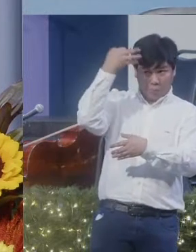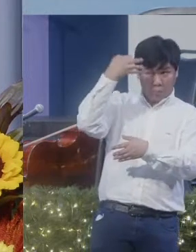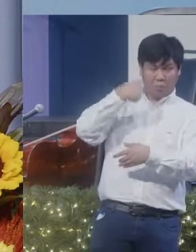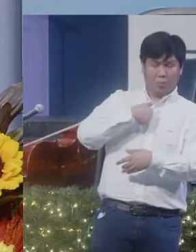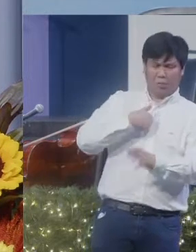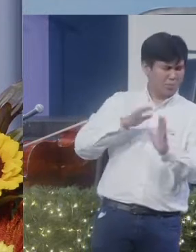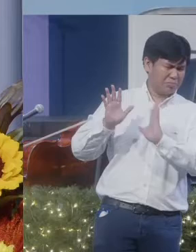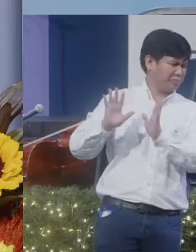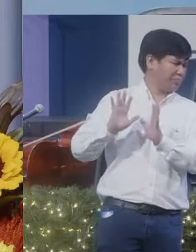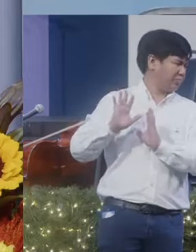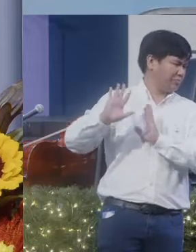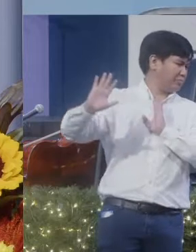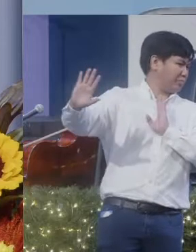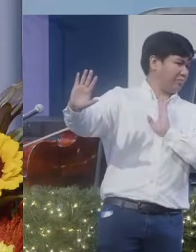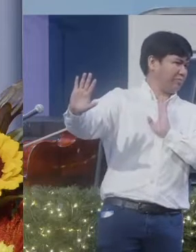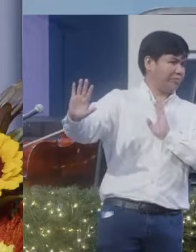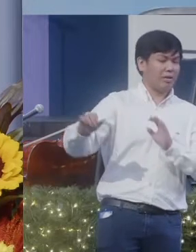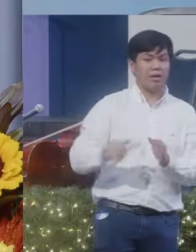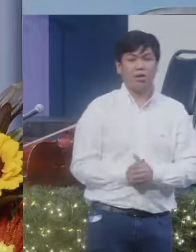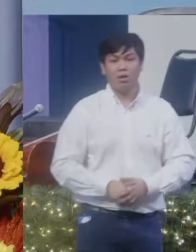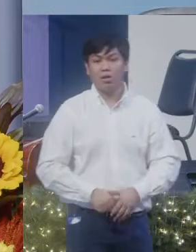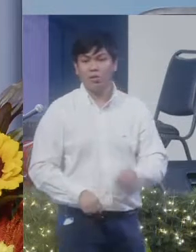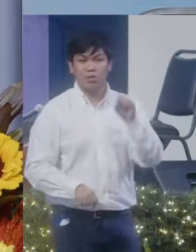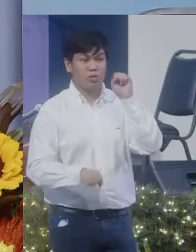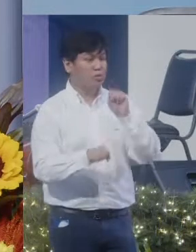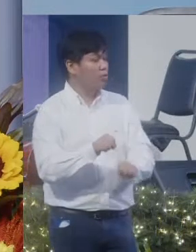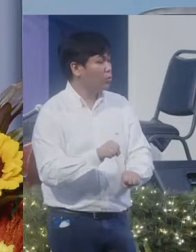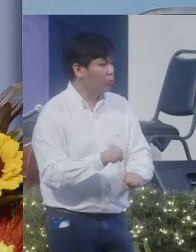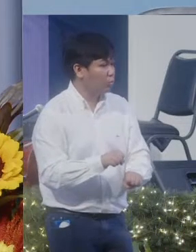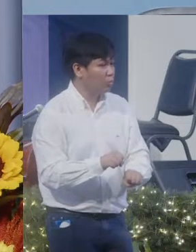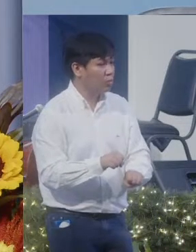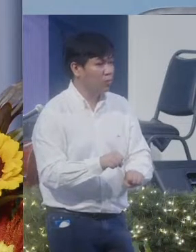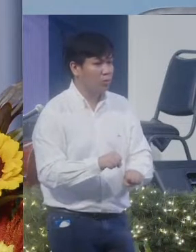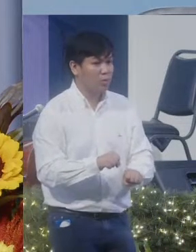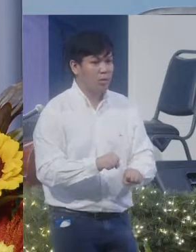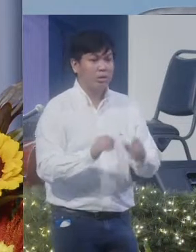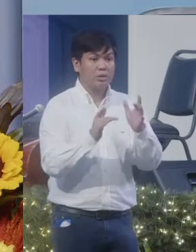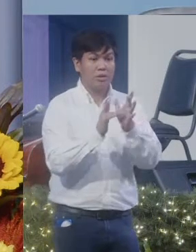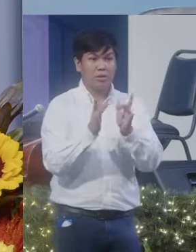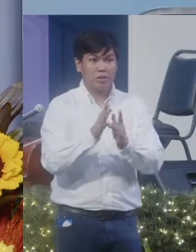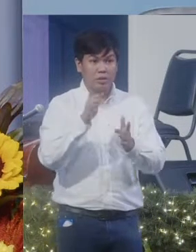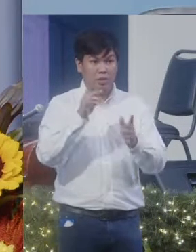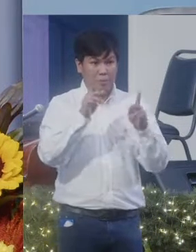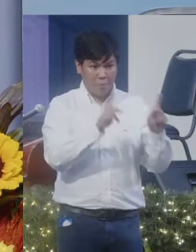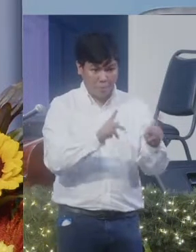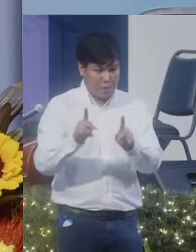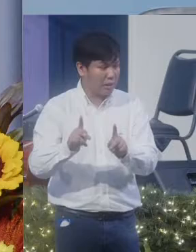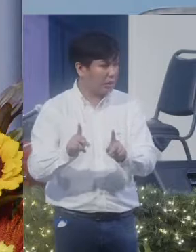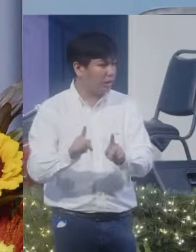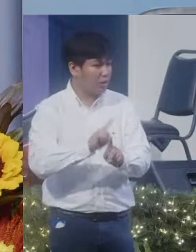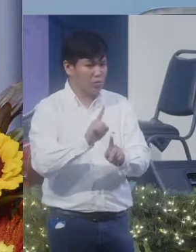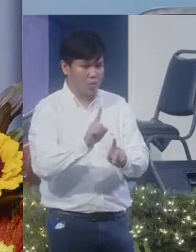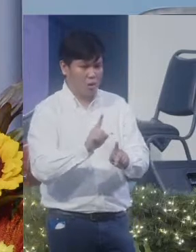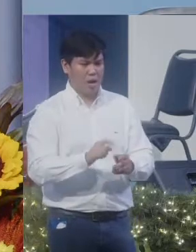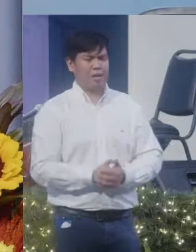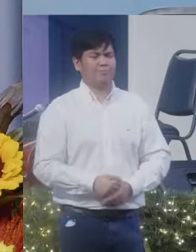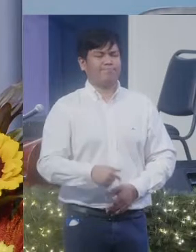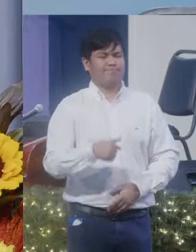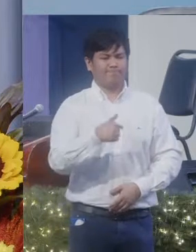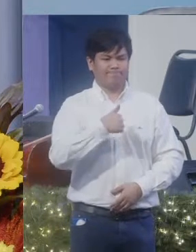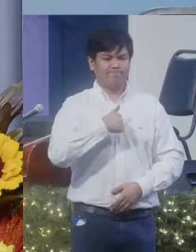ito, meron siyang inihanda na ilan na makikinig sa salita ng